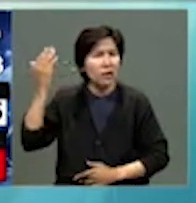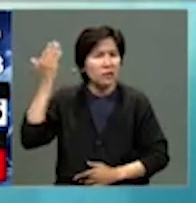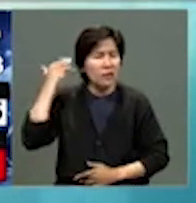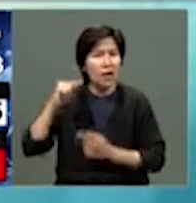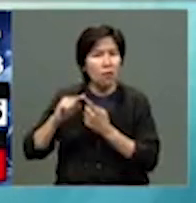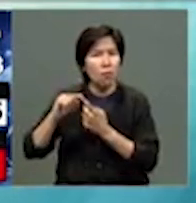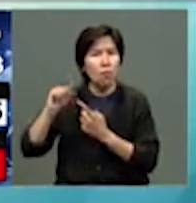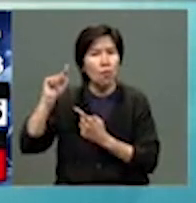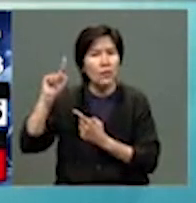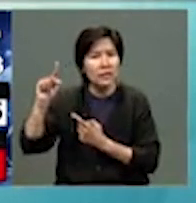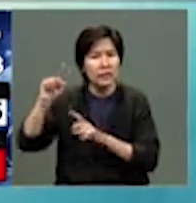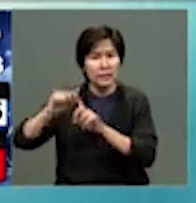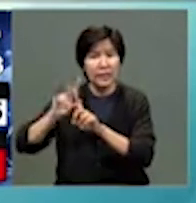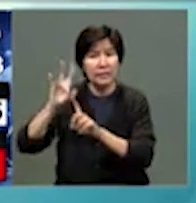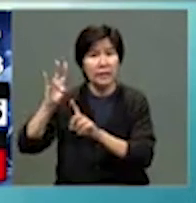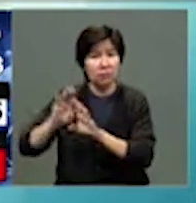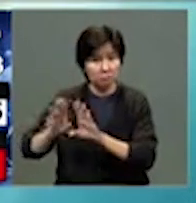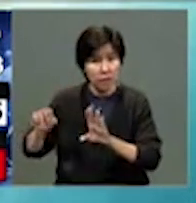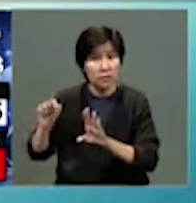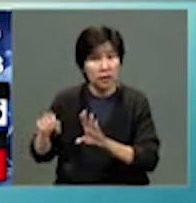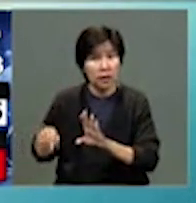กรกฎาคมนั้นเป็นของทางกระทรวงศึกษาธิการซึ่งเป็นส่วนของภาพปกติแต่ภาคนี้จริงๆแล้วก็บอกว่าในส่วนของโรงเรียนนานาชาติ1กรกฎาคมเป็นวันปิดภาคเรียนของเขาแล้วเพราะฉะนั้นเขาจะต้องมาเจอกันบางที่ใช้วิธีการสอนออนไลน์นู่นนี่นั่นกันไปก่อนแล้วนะครับ